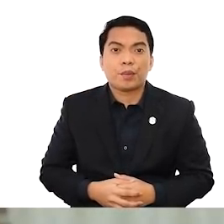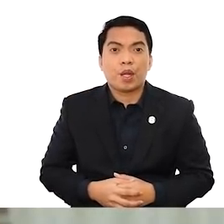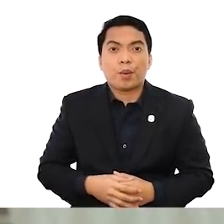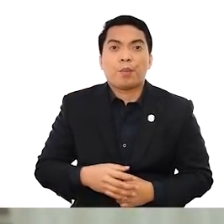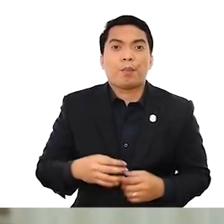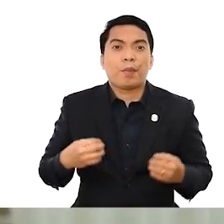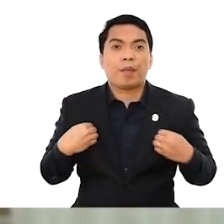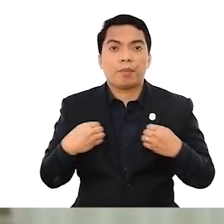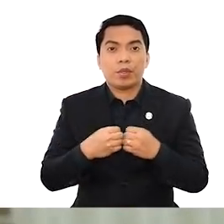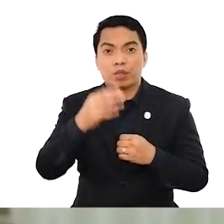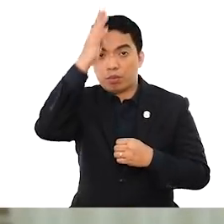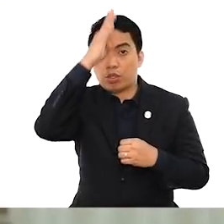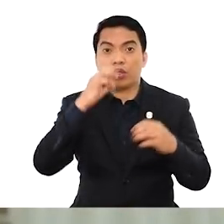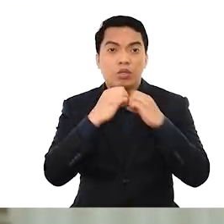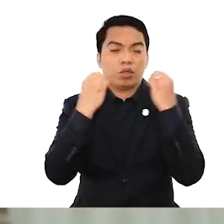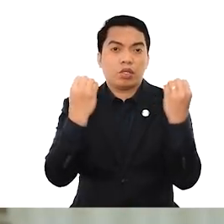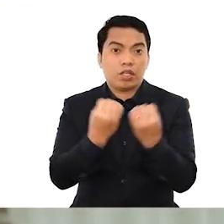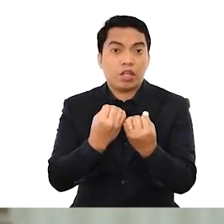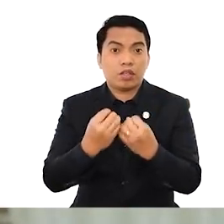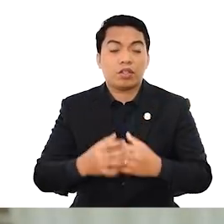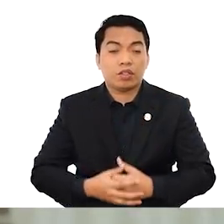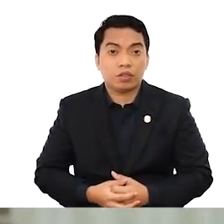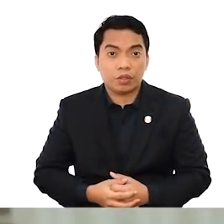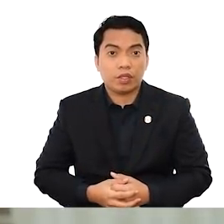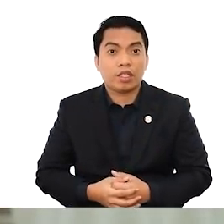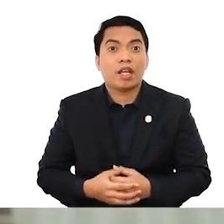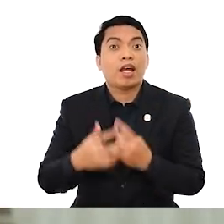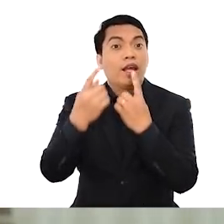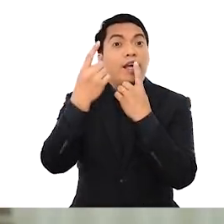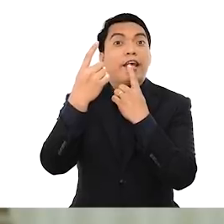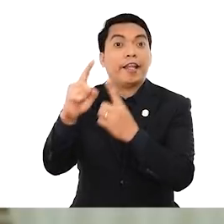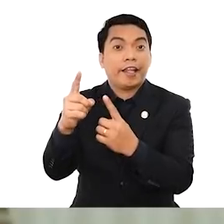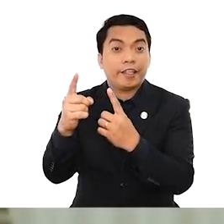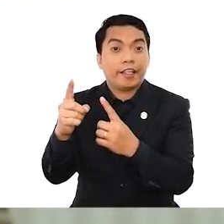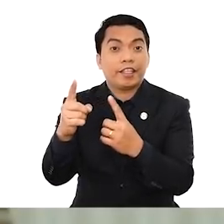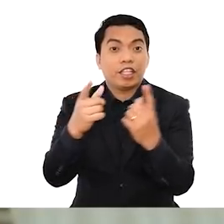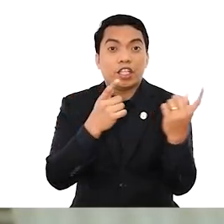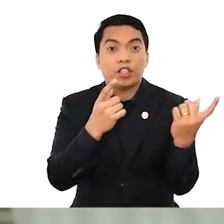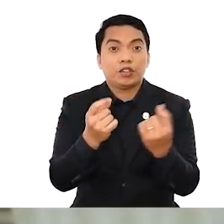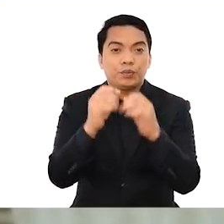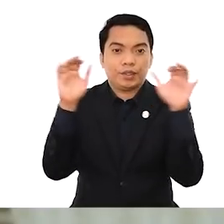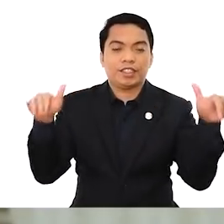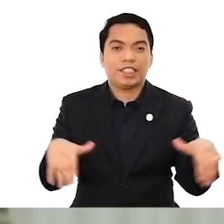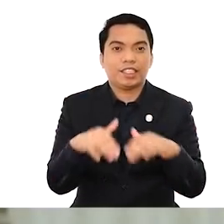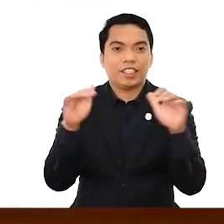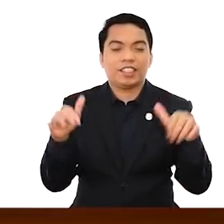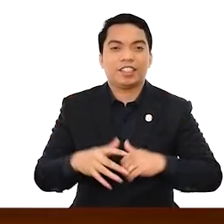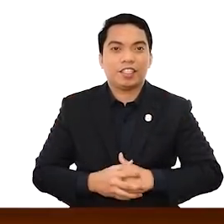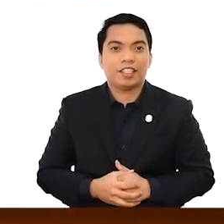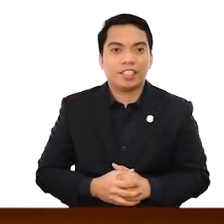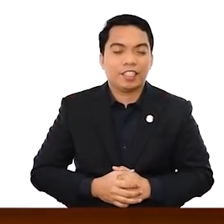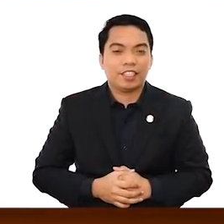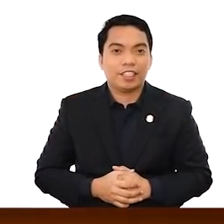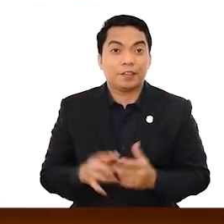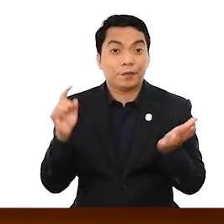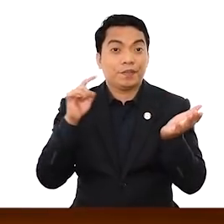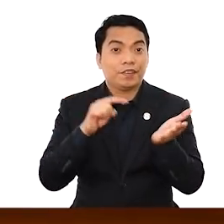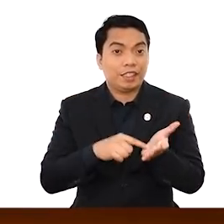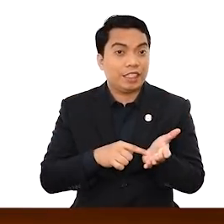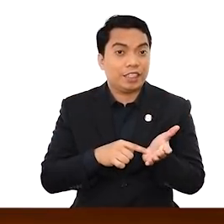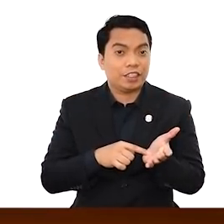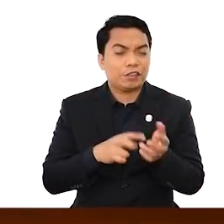kapisanang Buklod ay makadalo sa ginawa pong nasabing aktibidad. Ito po